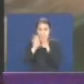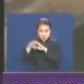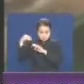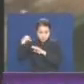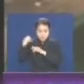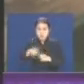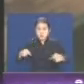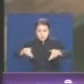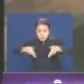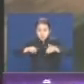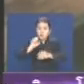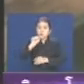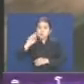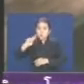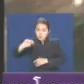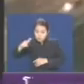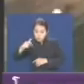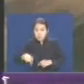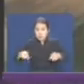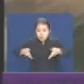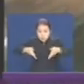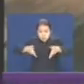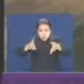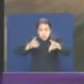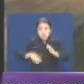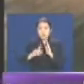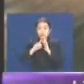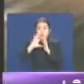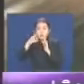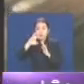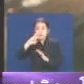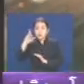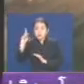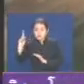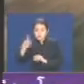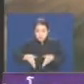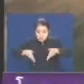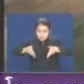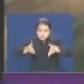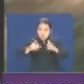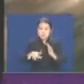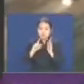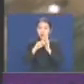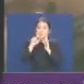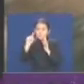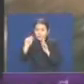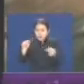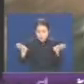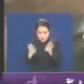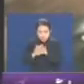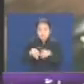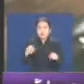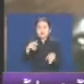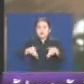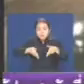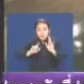นสงประภาถนนเชิดวุฒากาถนนโกสุมร่วมใจถนนเตชะตุงคะปิดการจราจรตลอดสายนะคะถนนเวรุวราร